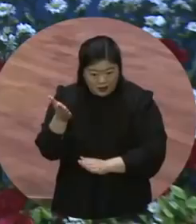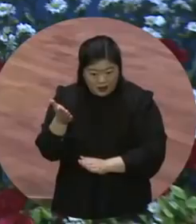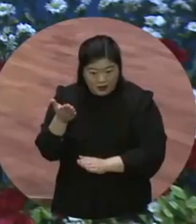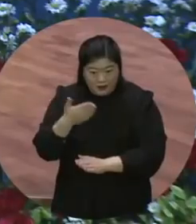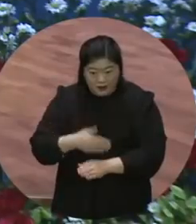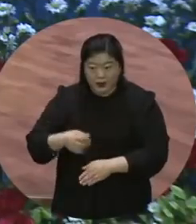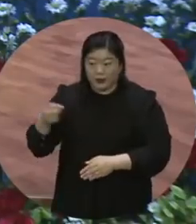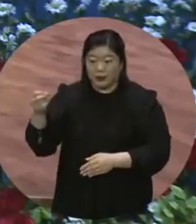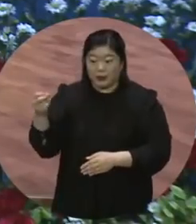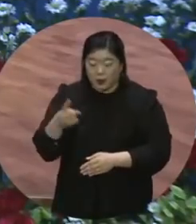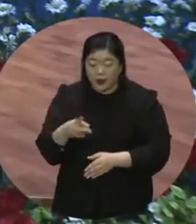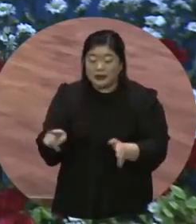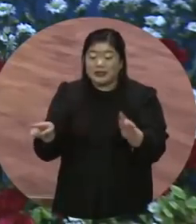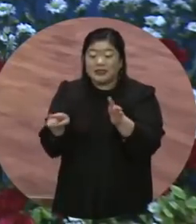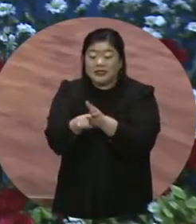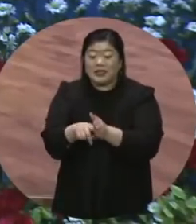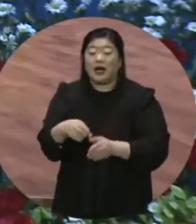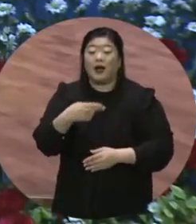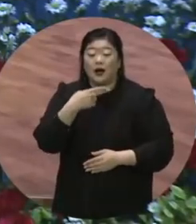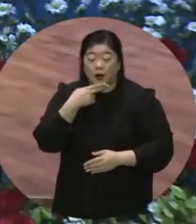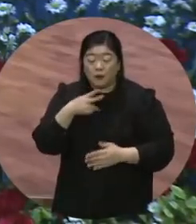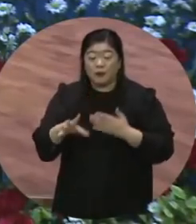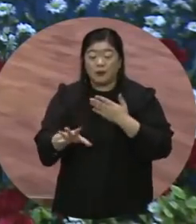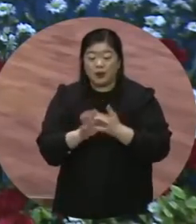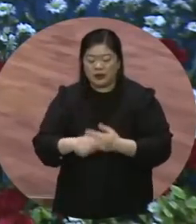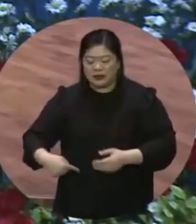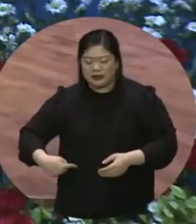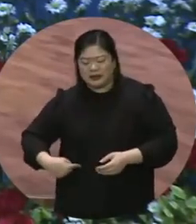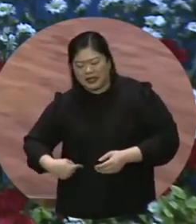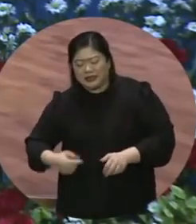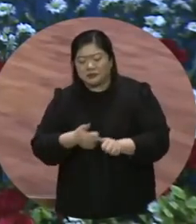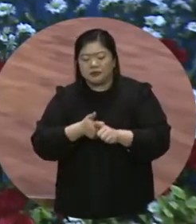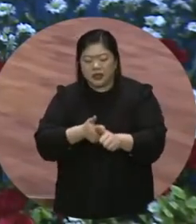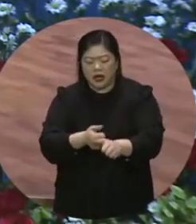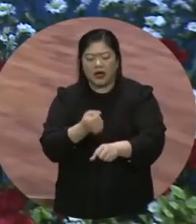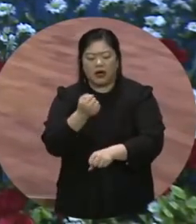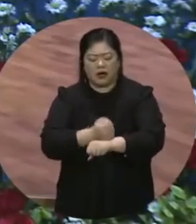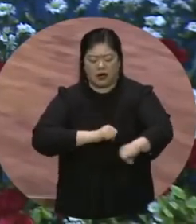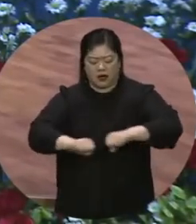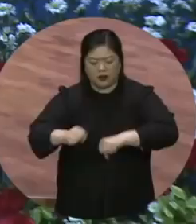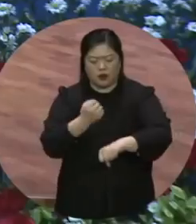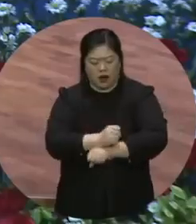신앙이 없으면 양심에 따라 행동하면 된다 그랬어.